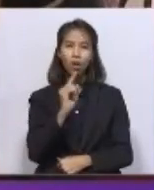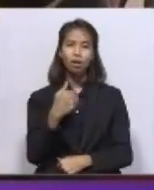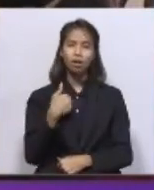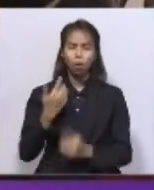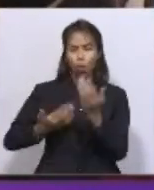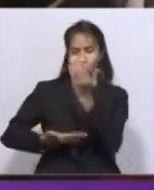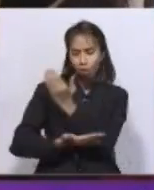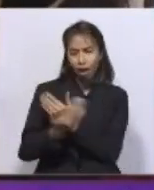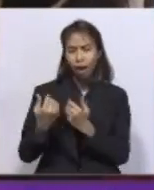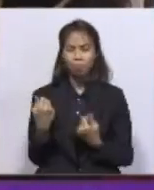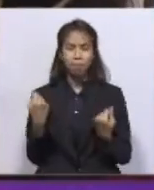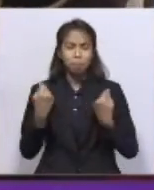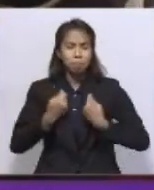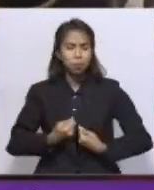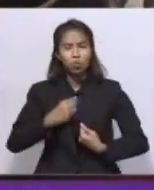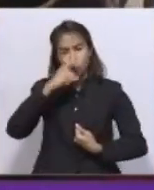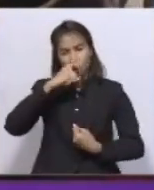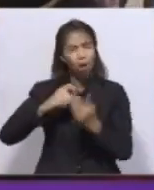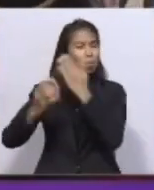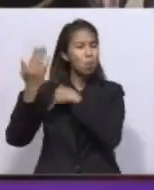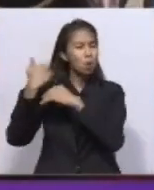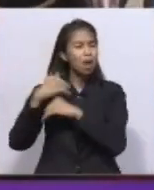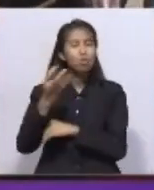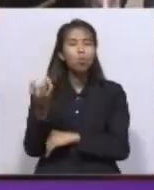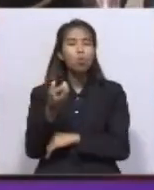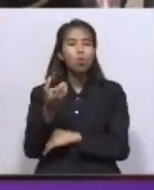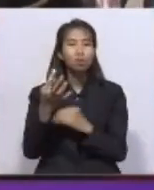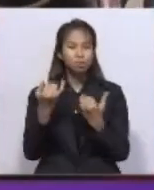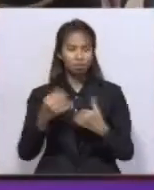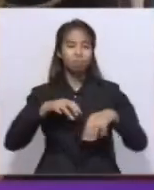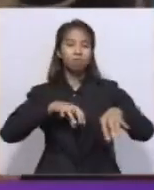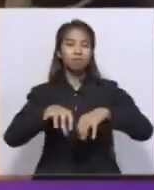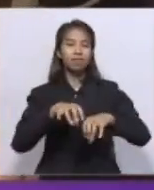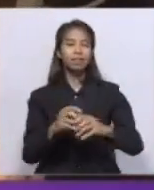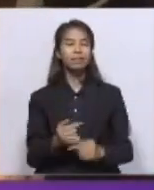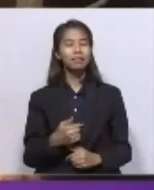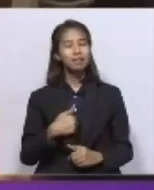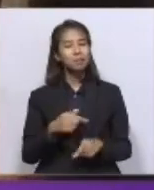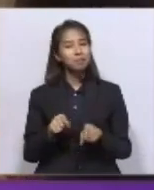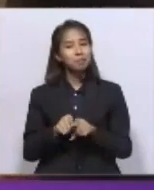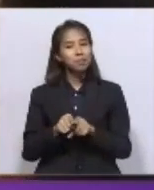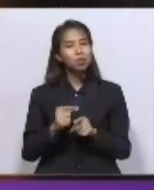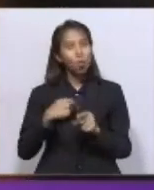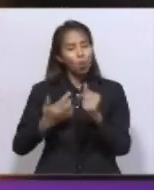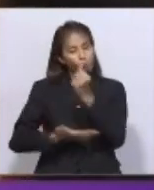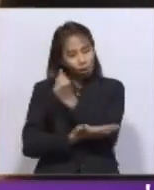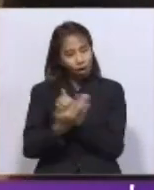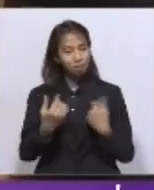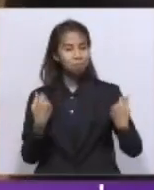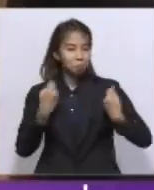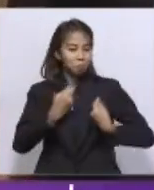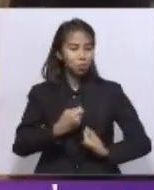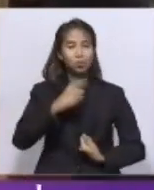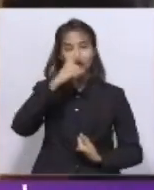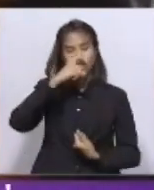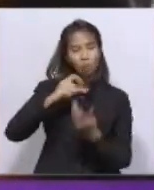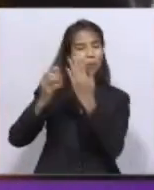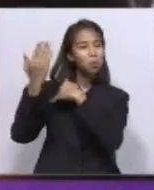ม่ค่อยมีโอกาสได้ใส่ในชีวิตประจำวันนะคะพอมีงานแบบนี้ขึ้นมาก็ทำให้เราได้มีโอกาสได้สวมใส่ชุด